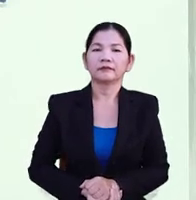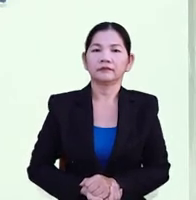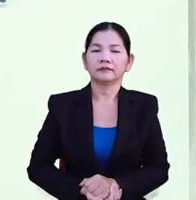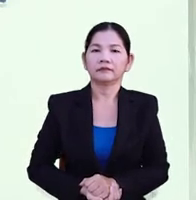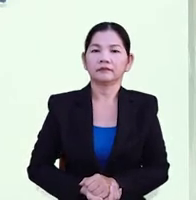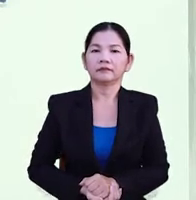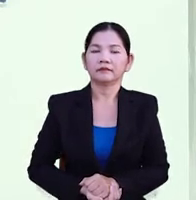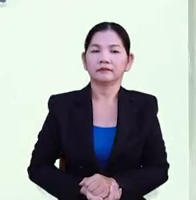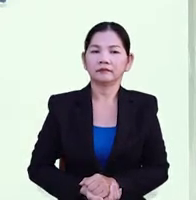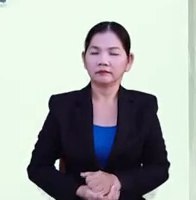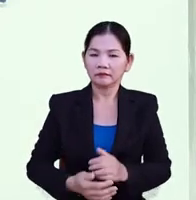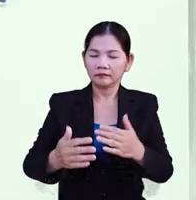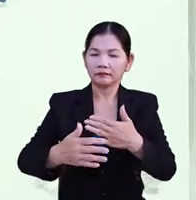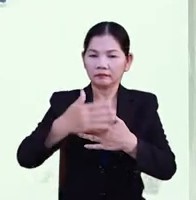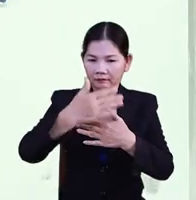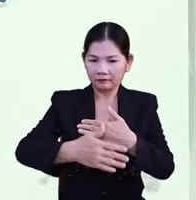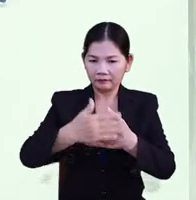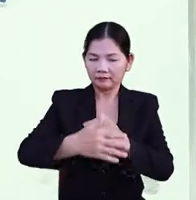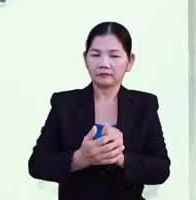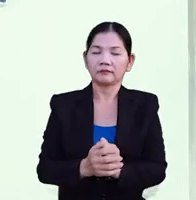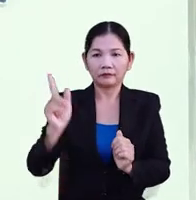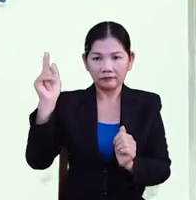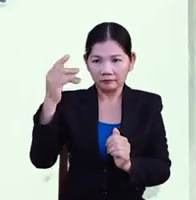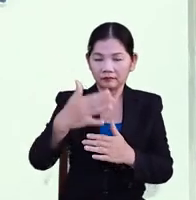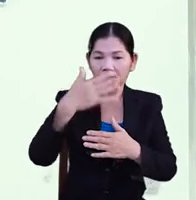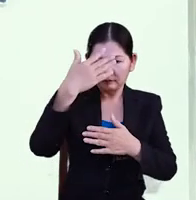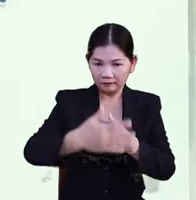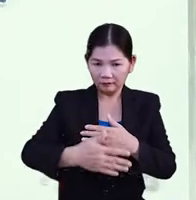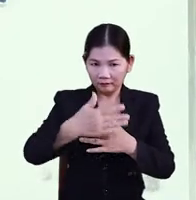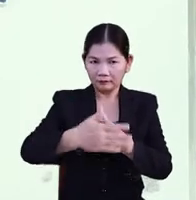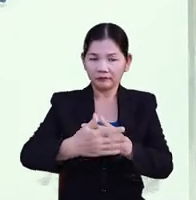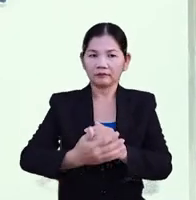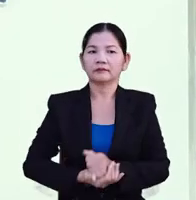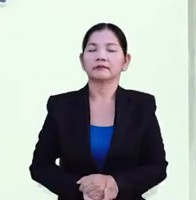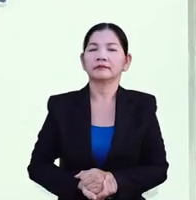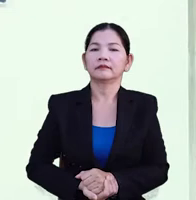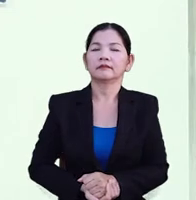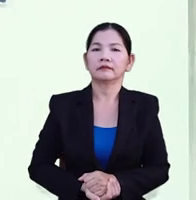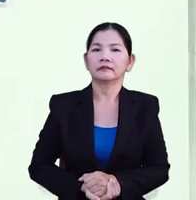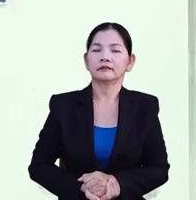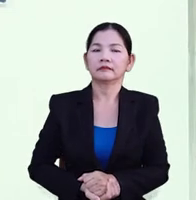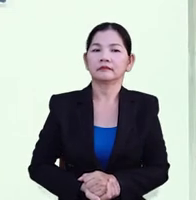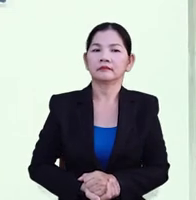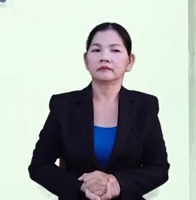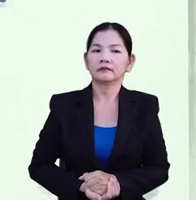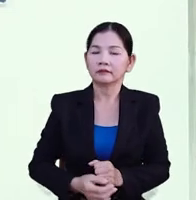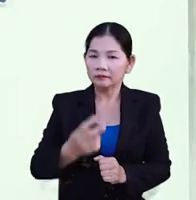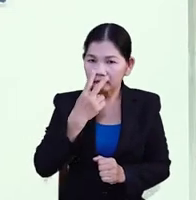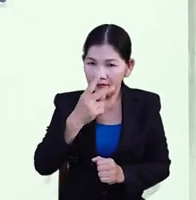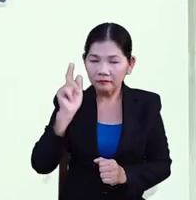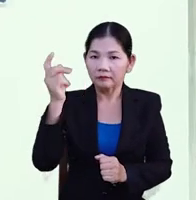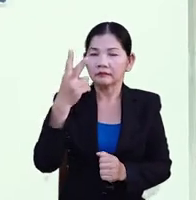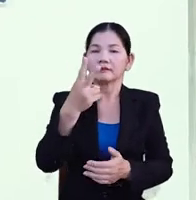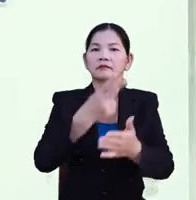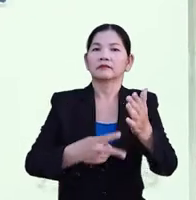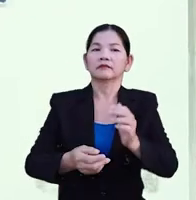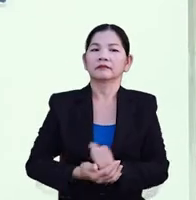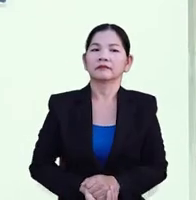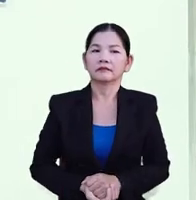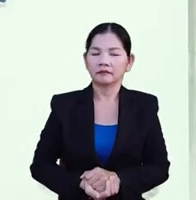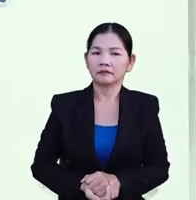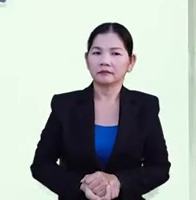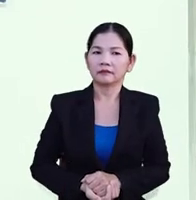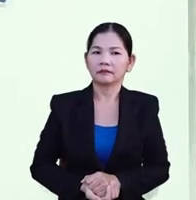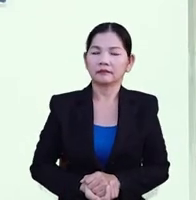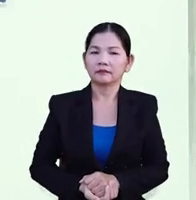នក្រឡេកមើលទៅចាផ្ទាំងរូបភាពខាងមុខមុនគេនេះមួយសិនណាកូនណាចាអញ្ចឹងឃើញរូបអ្វីចារូ